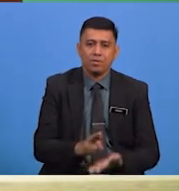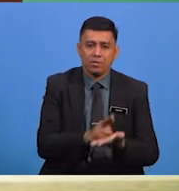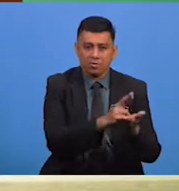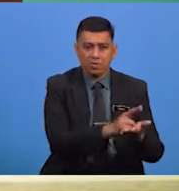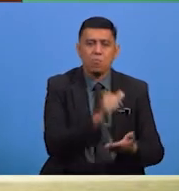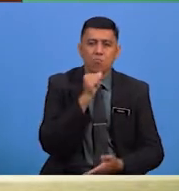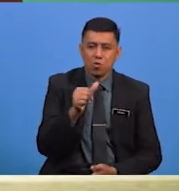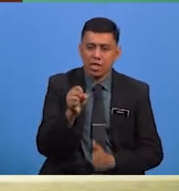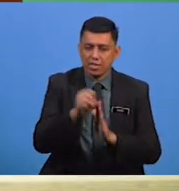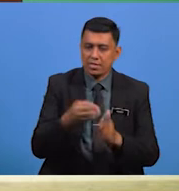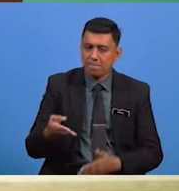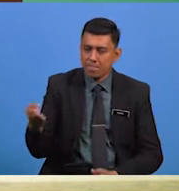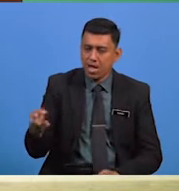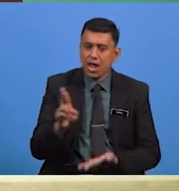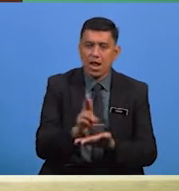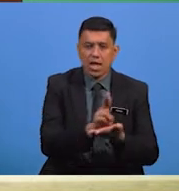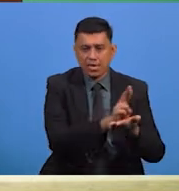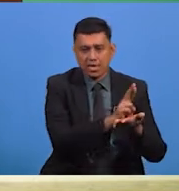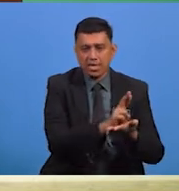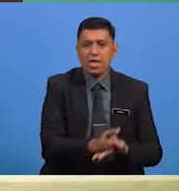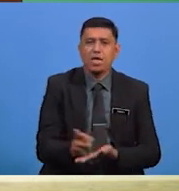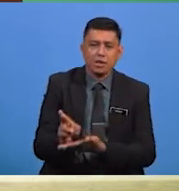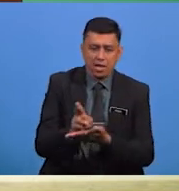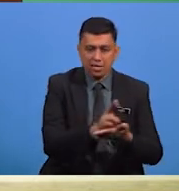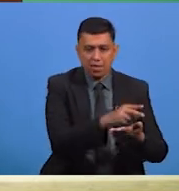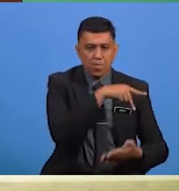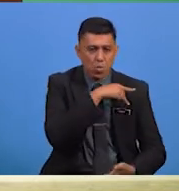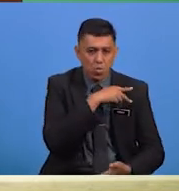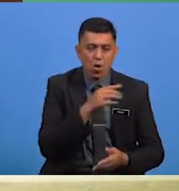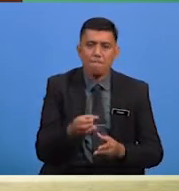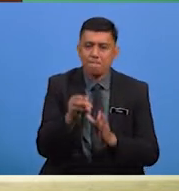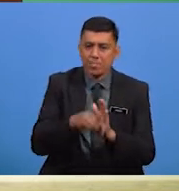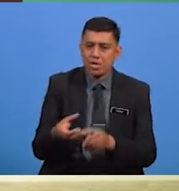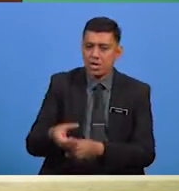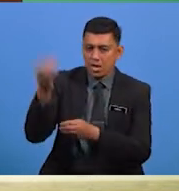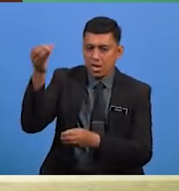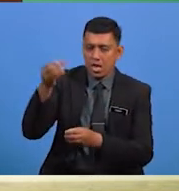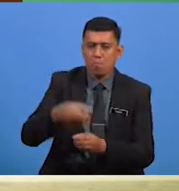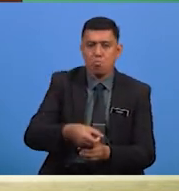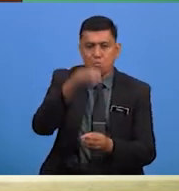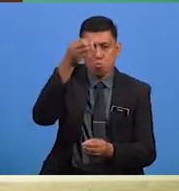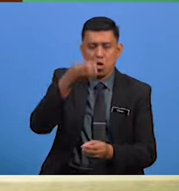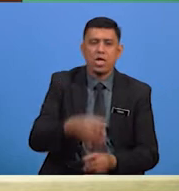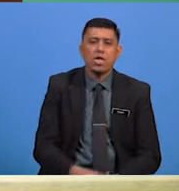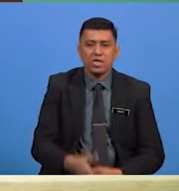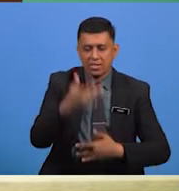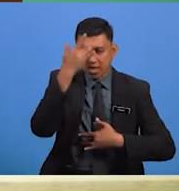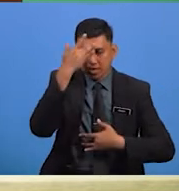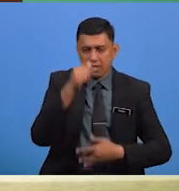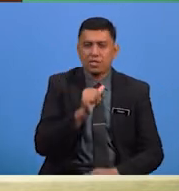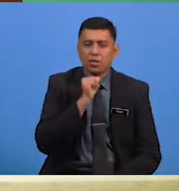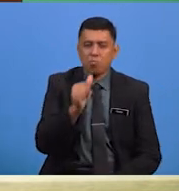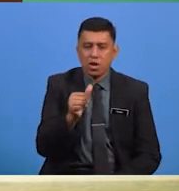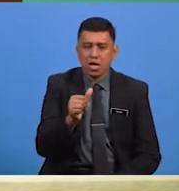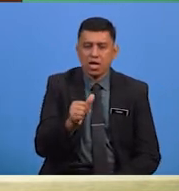Rakit bukan sebarang rakit. Rakit penghulu bergalah buluh. Sakit